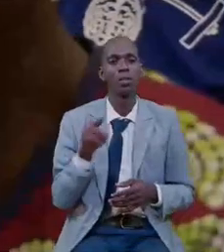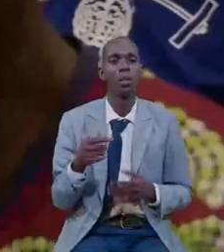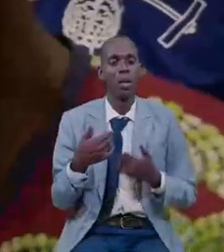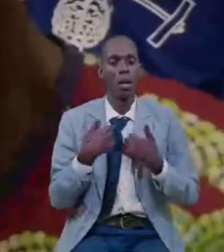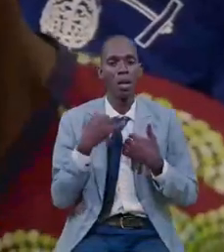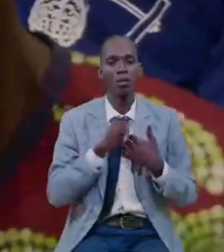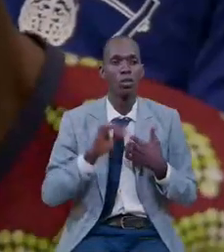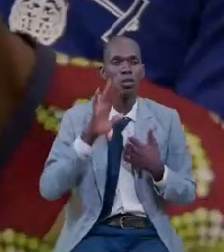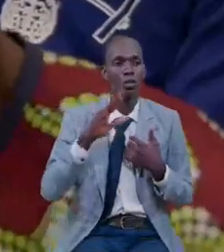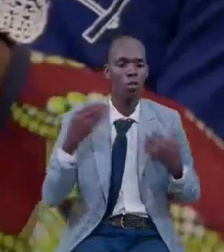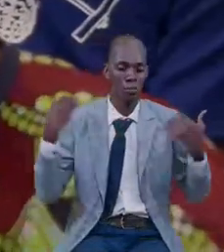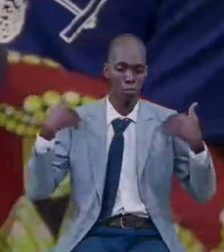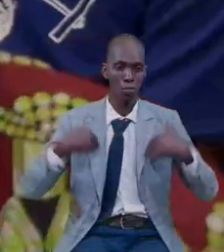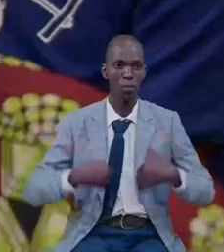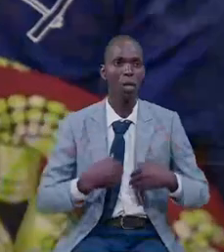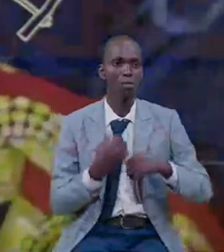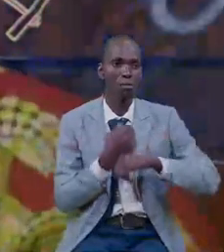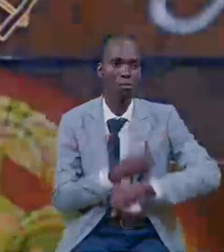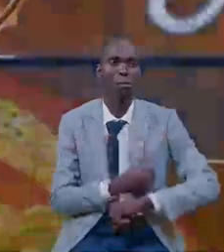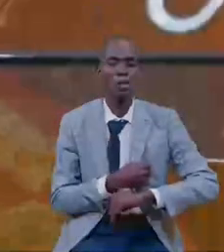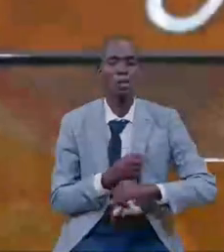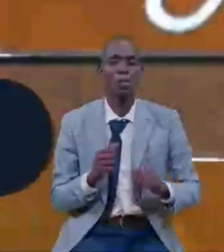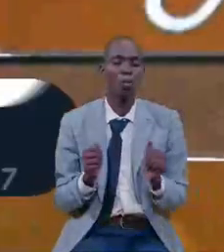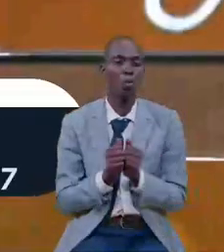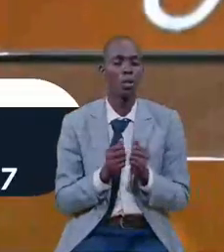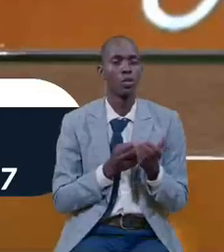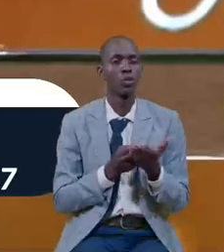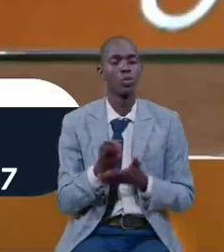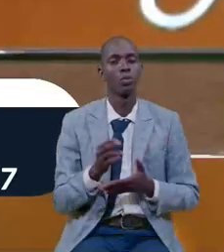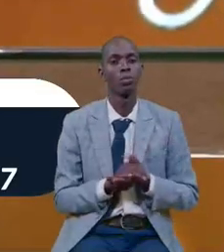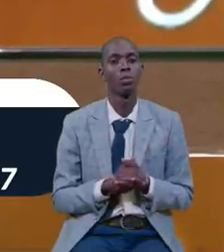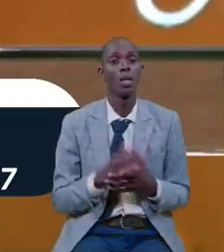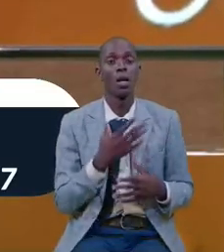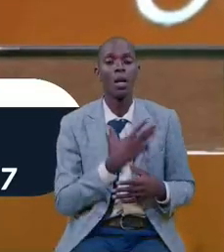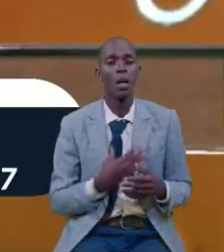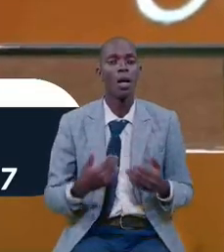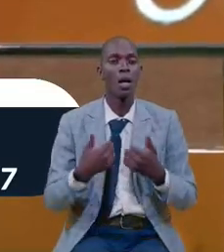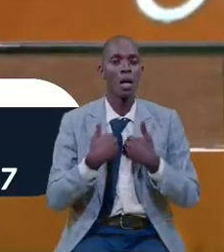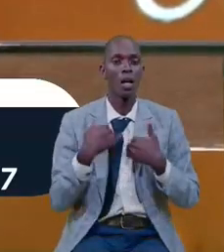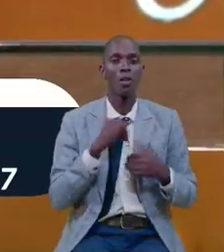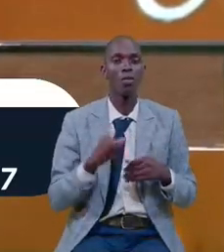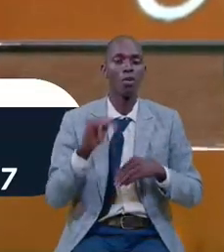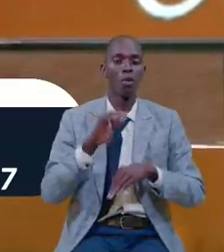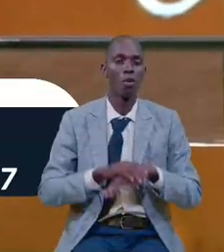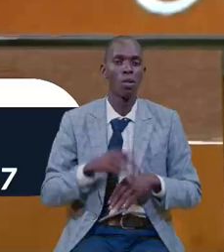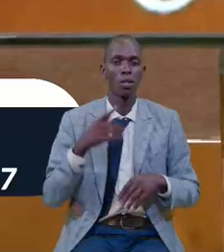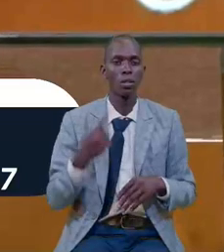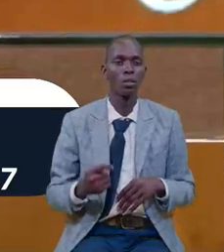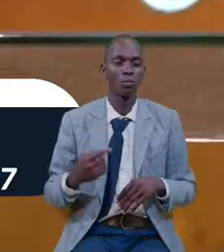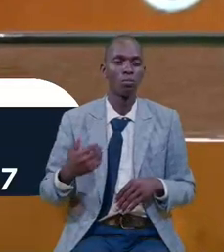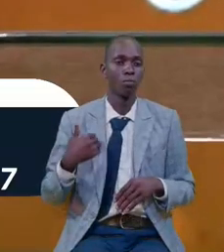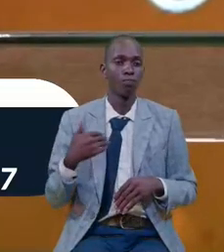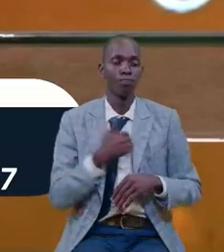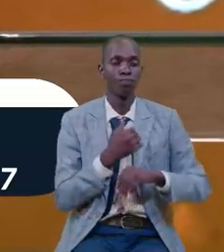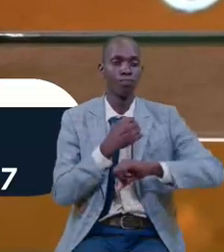Tenez donc ferme, ayez à vos reins la vérité pour ceinture,